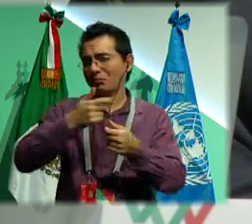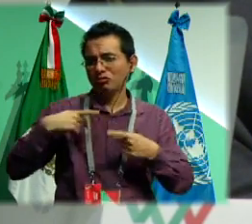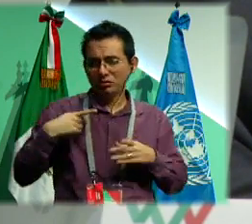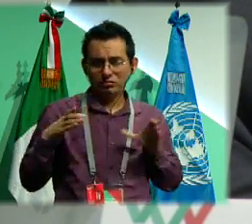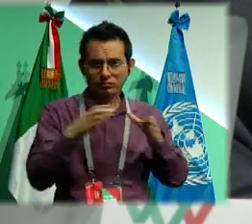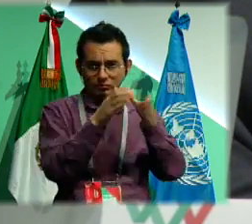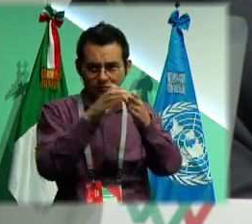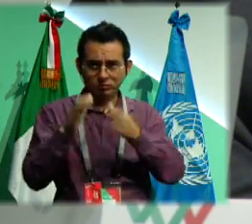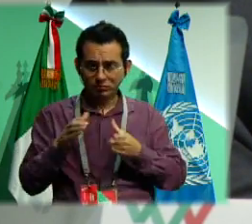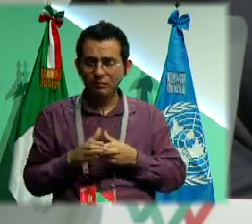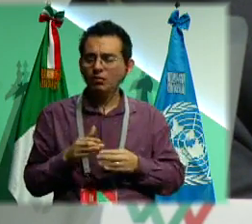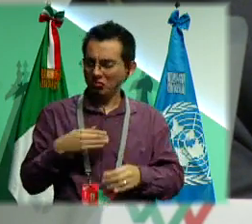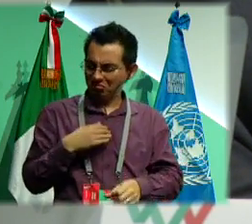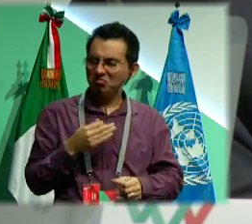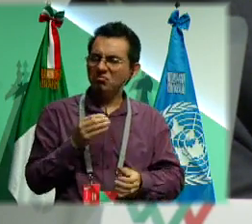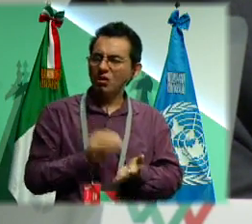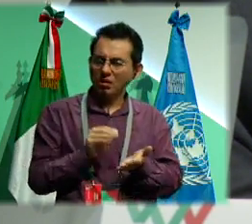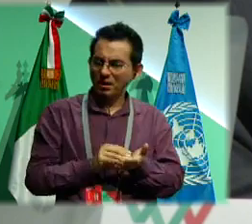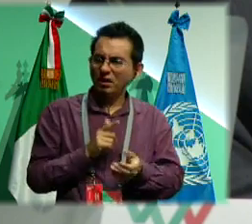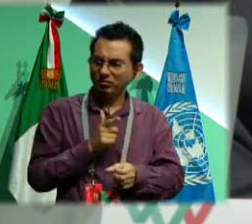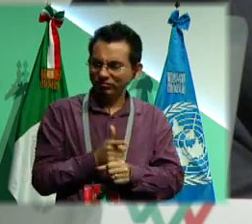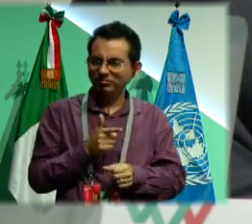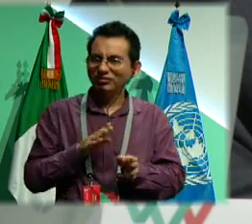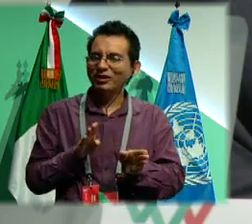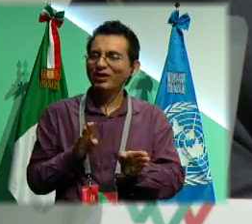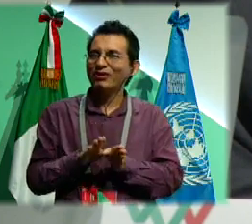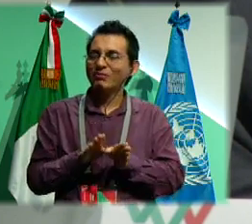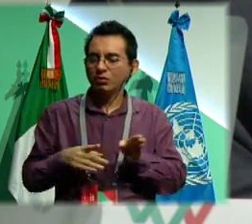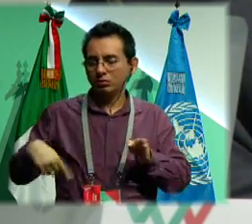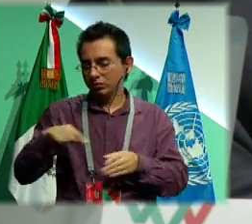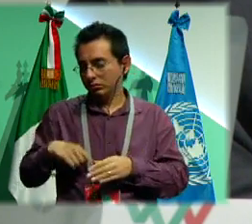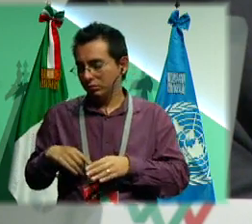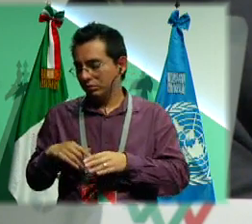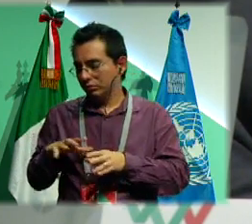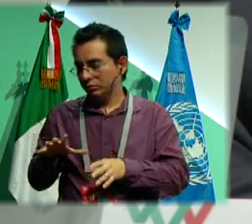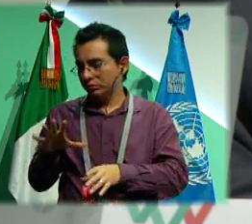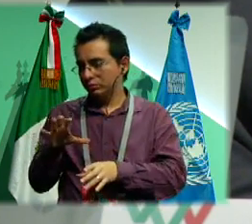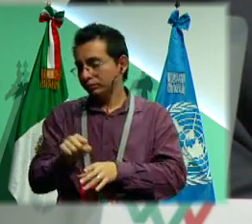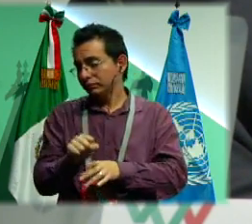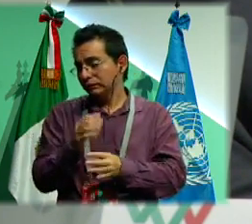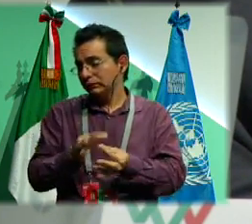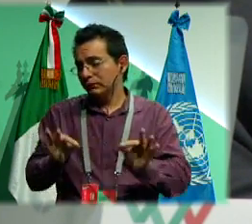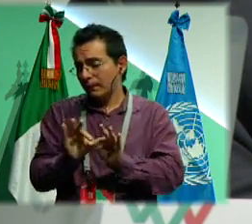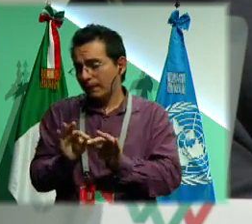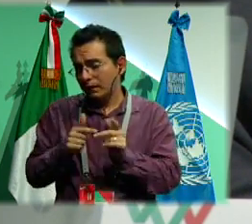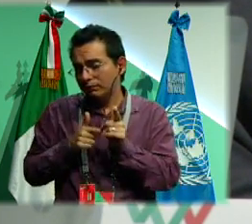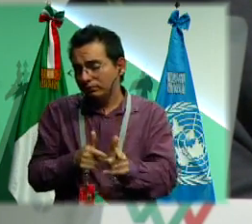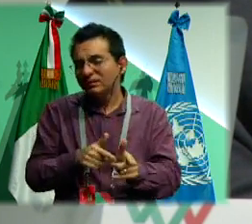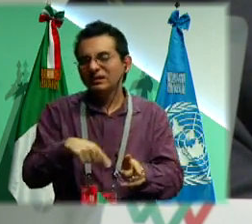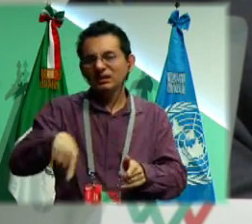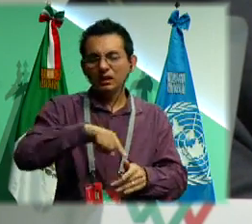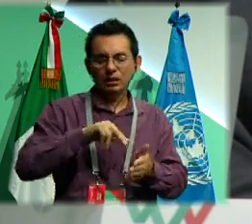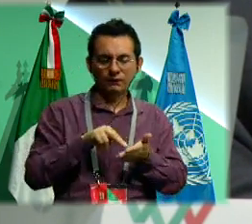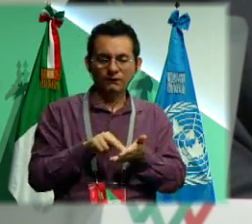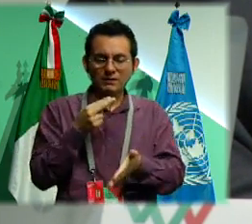normes déchiffrées, nous avons inclus une disposition en rapport avec la signature électronique.